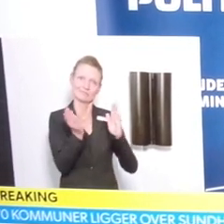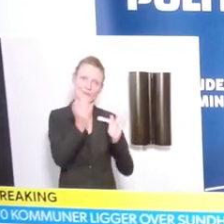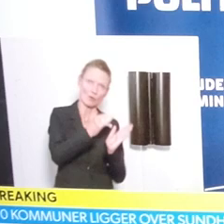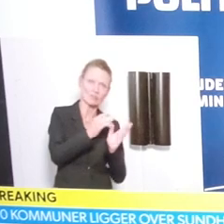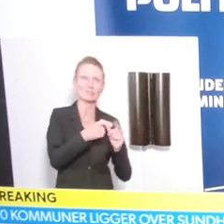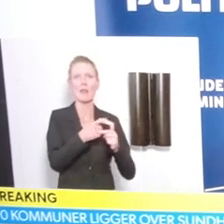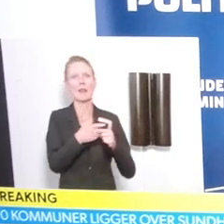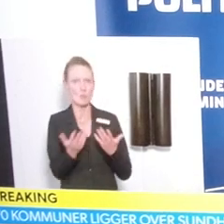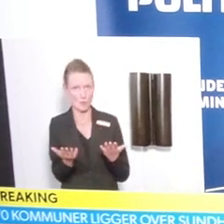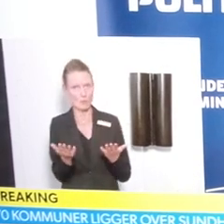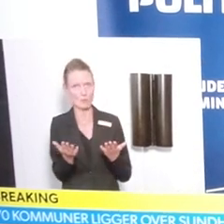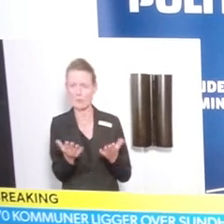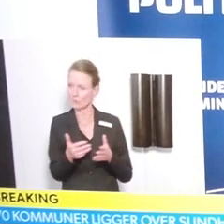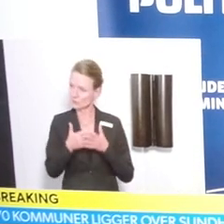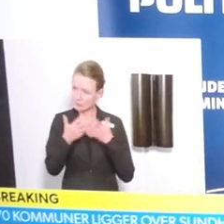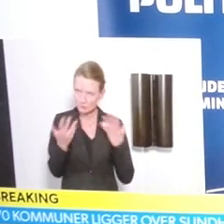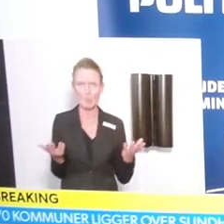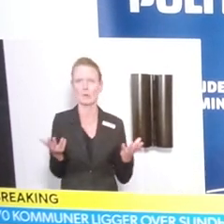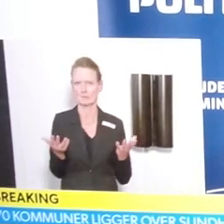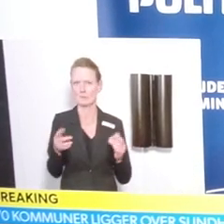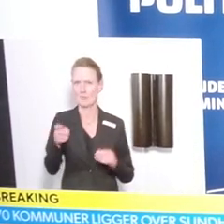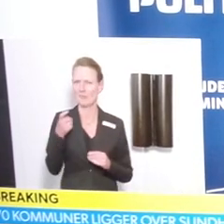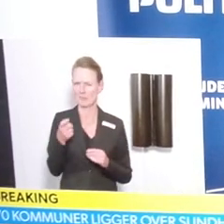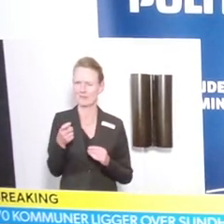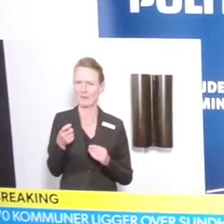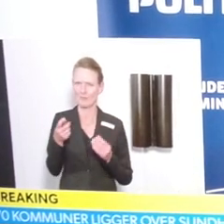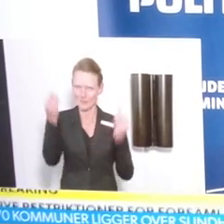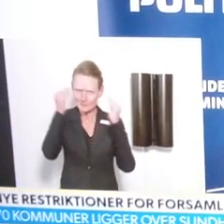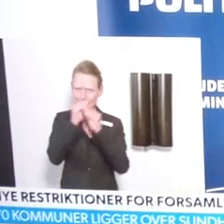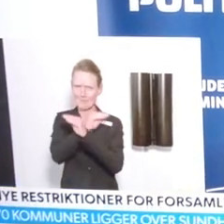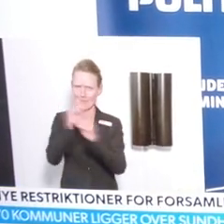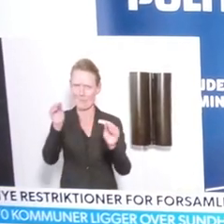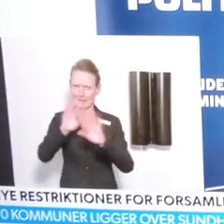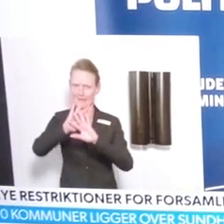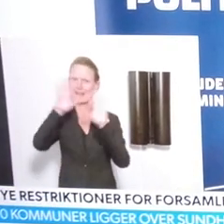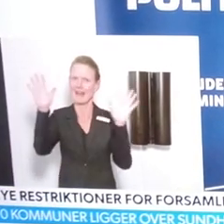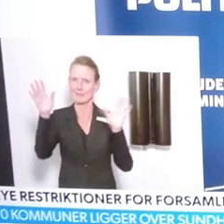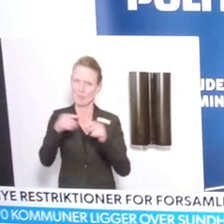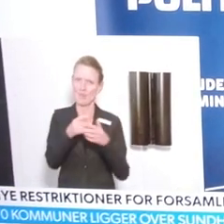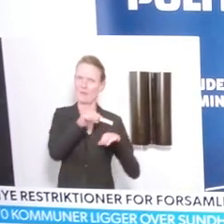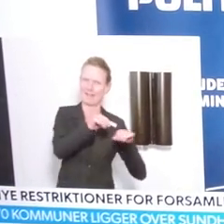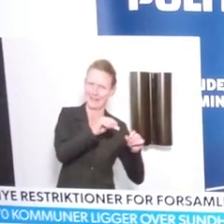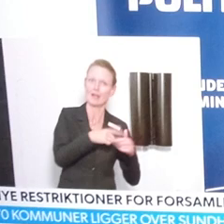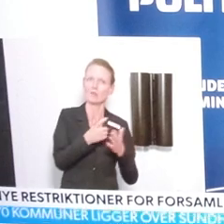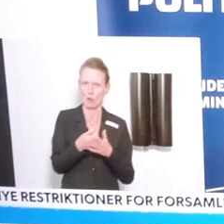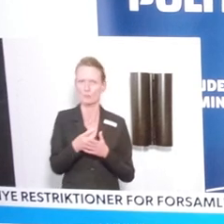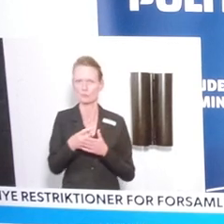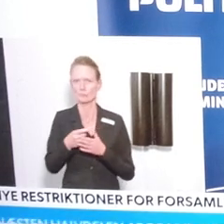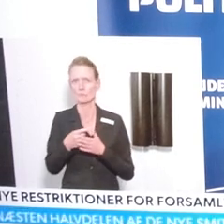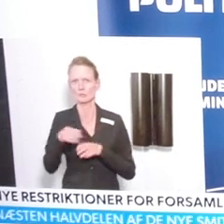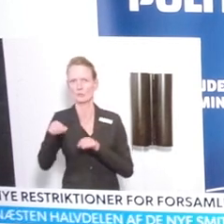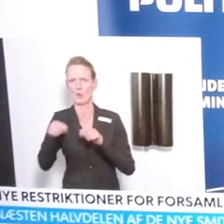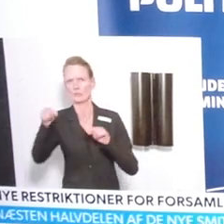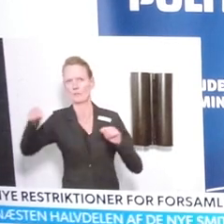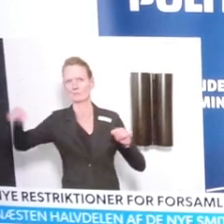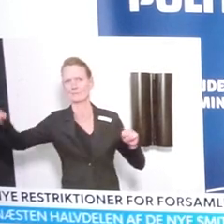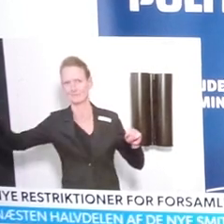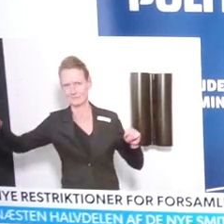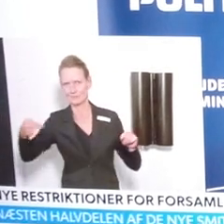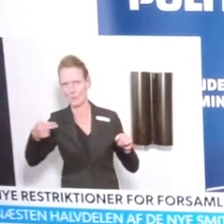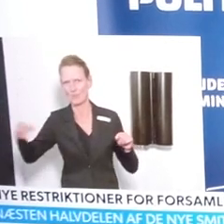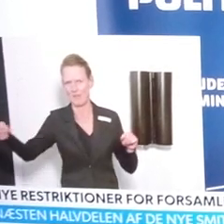kommunikativ udfordring for regeringen, og selvfølgelig også for vores styrelser. Jeg oplever, at danskerne over en bred kamp meget, meget gerne